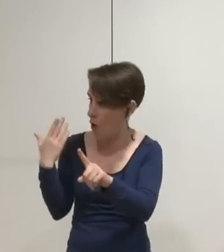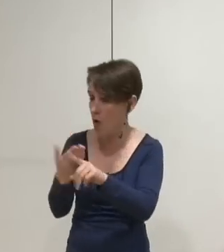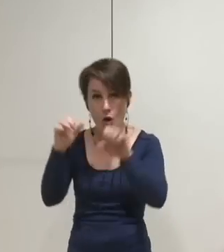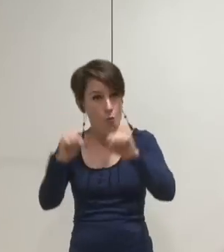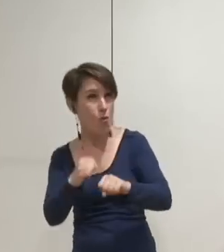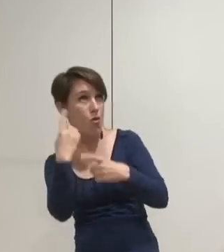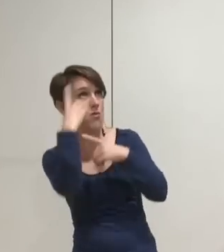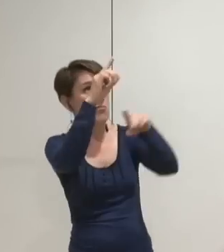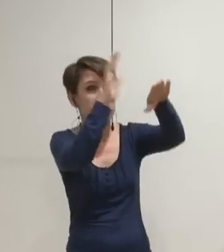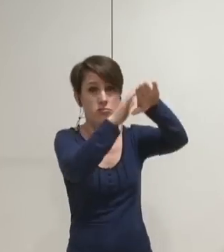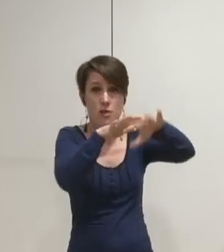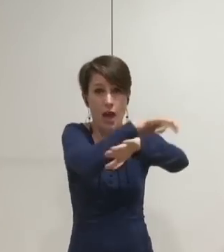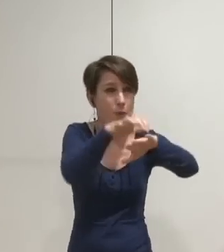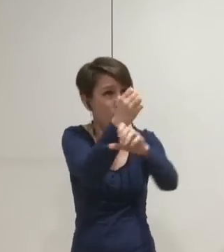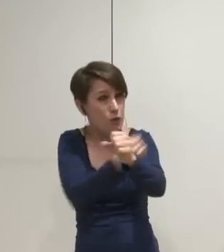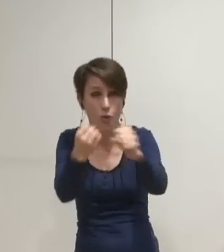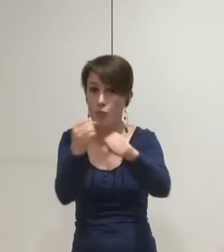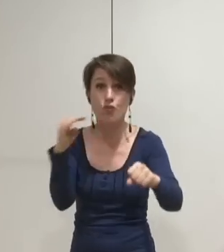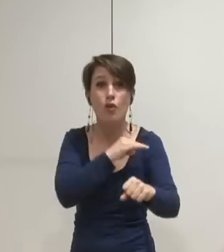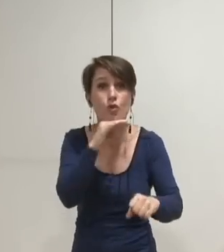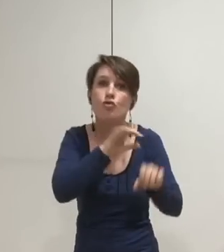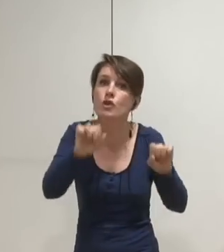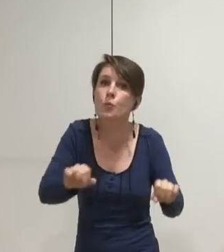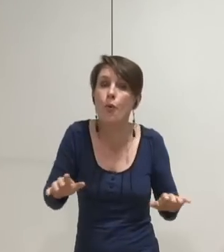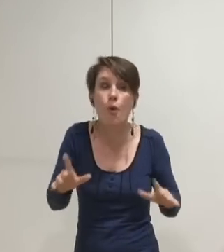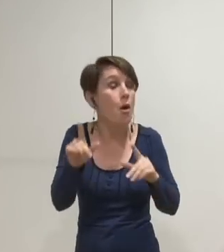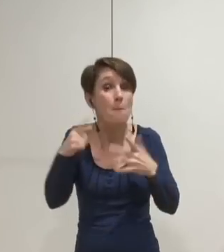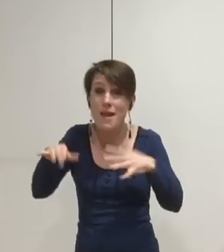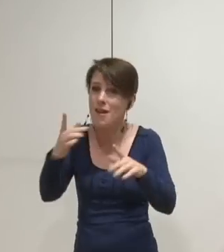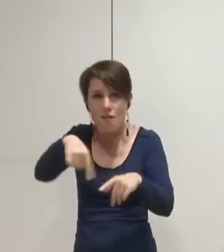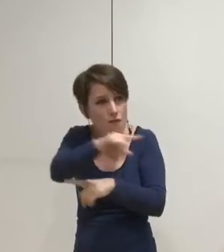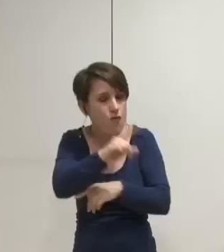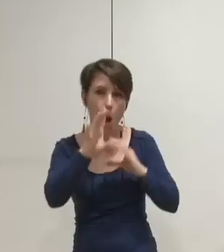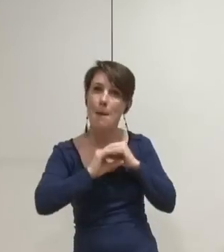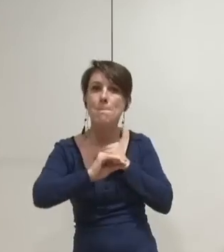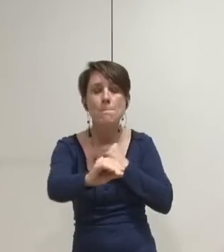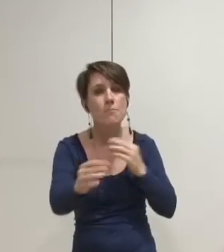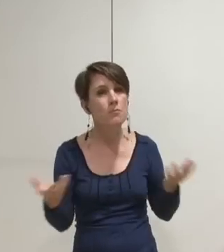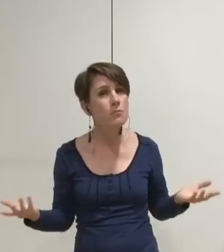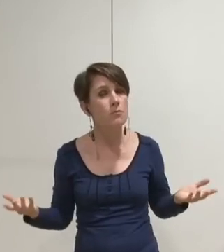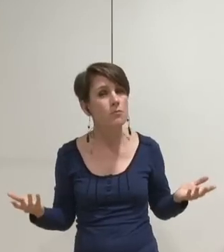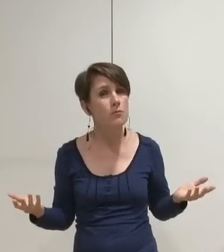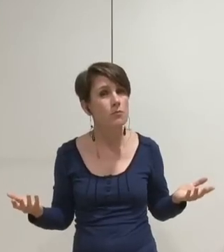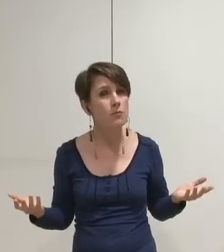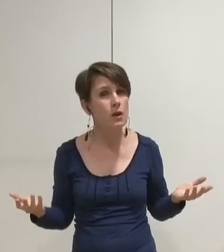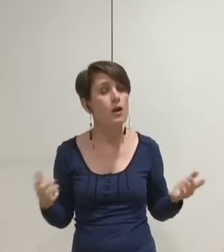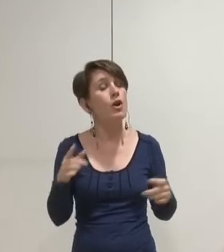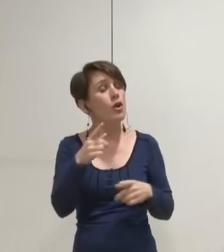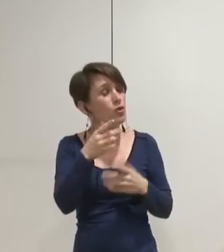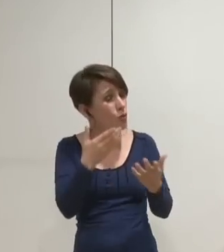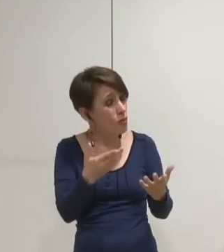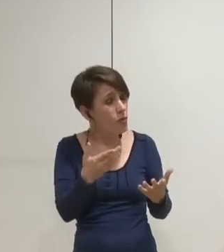en en demandant des délais et finalement après nous assaer le fait que la gestion publique aurait été